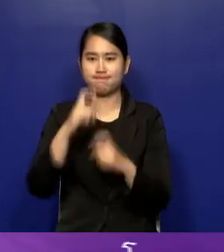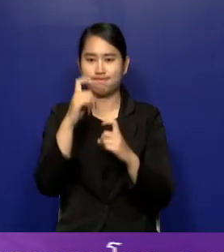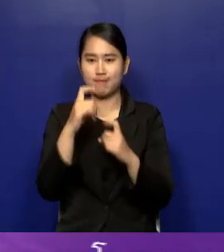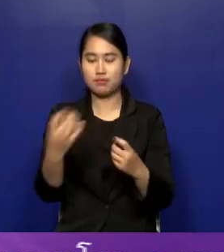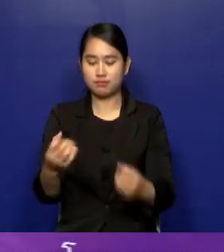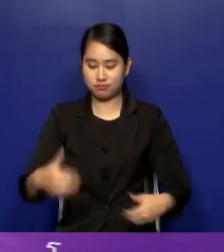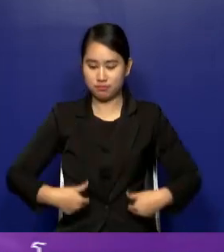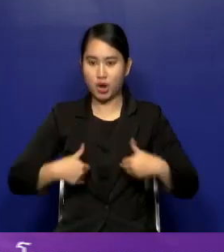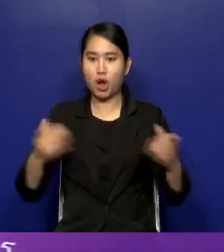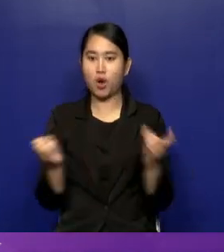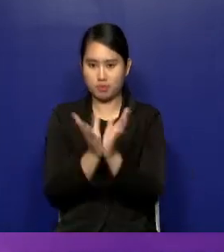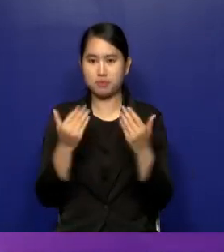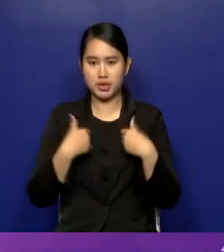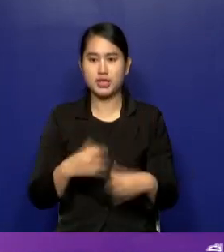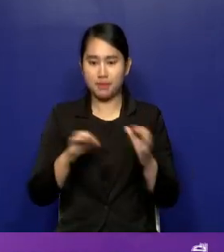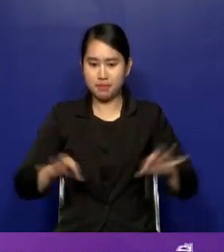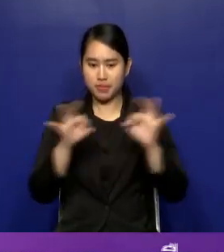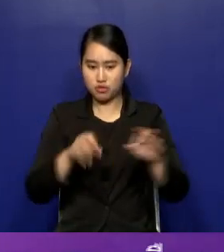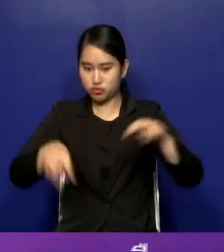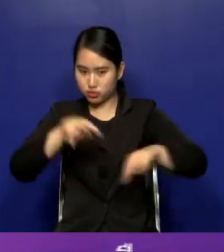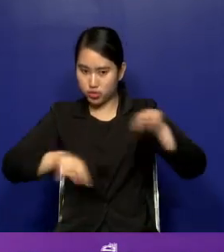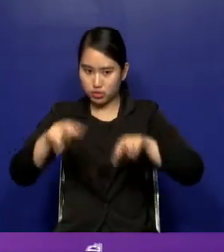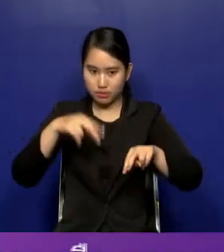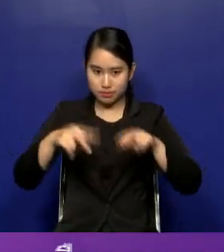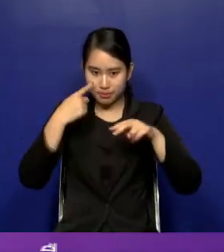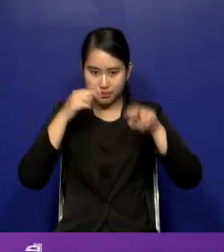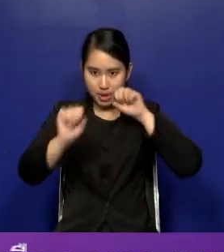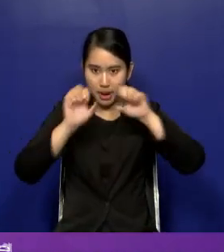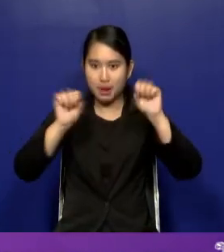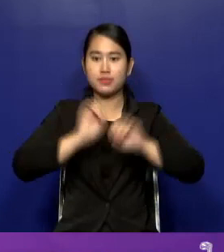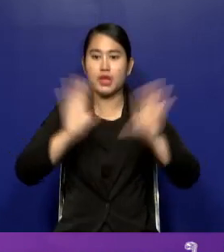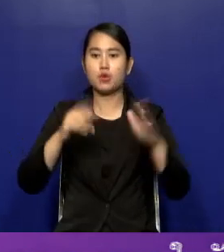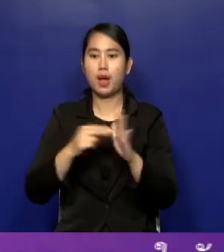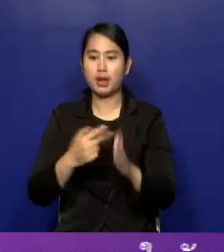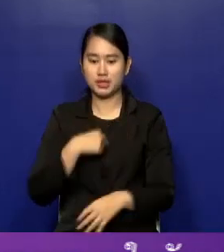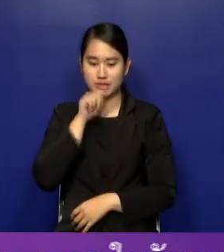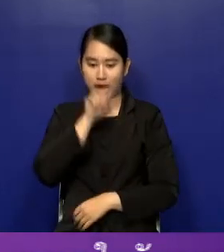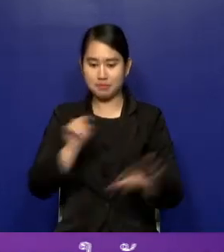ก็จำเป็นต้องตรวจสอบนะครับให้ชัดเจนเกิดขึ้นเราไม่ได้ไปปิดเหมือง